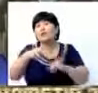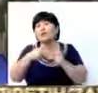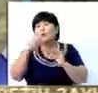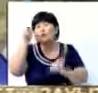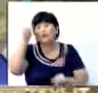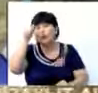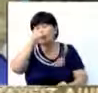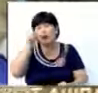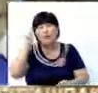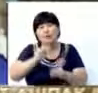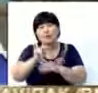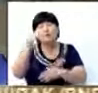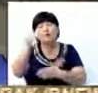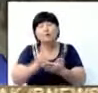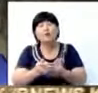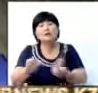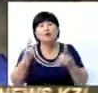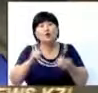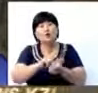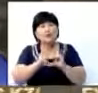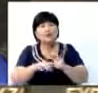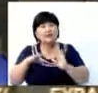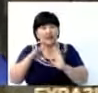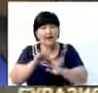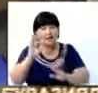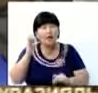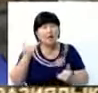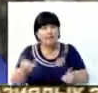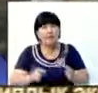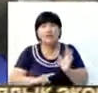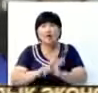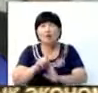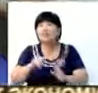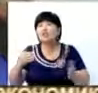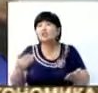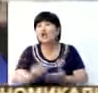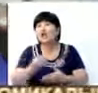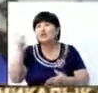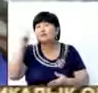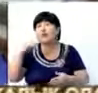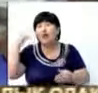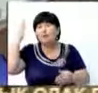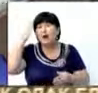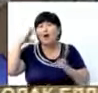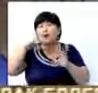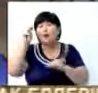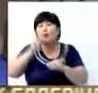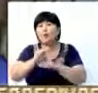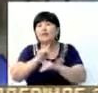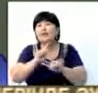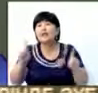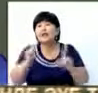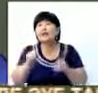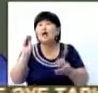2017-2018 оқу жылы білім беру бағдарламасына елеулі өзгерістер әкелмек. Яғни биылдан бастап, жаңартылған білім мазмұнына сәйкес оқытудың